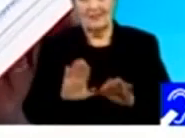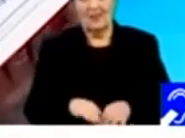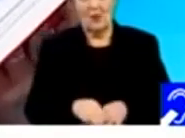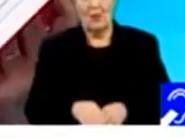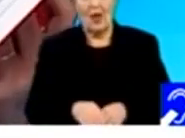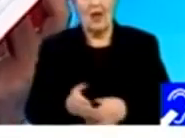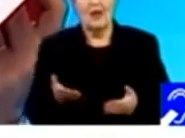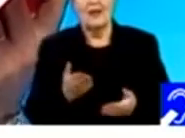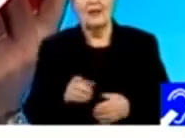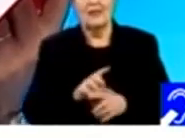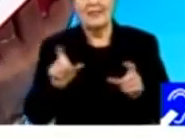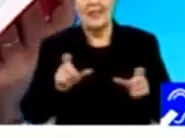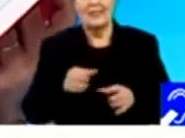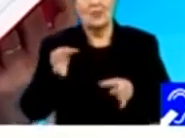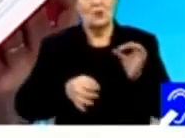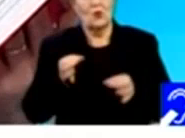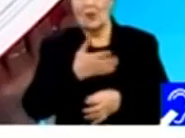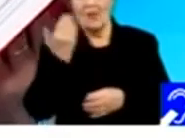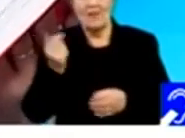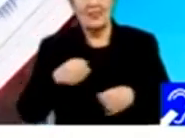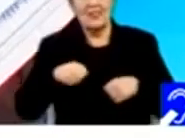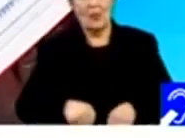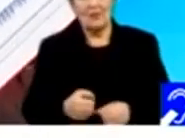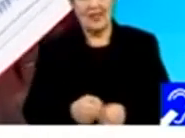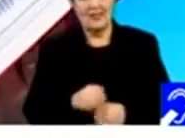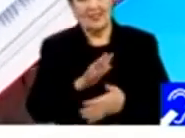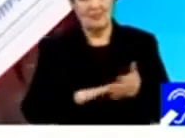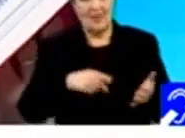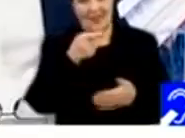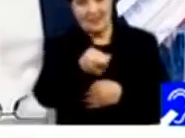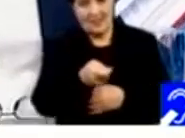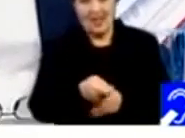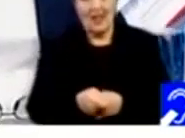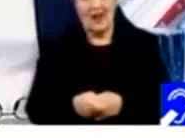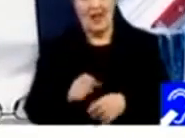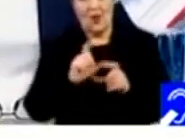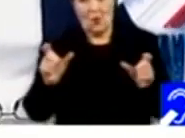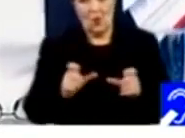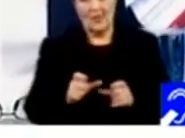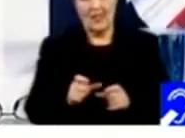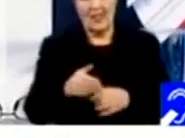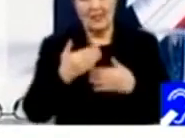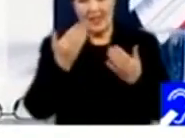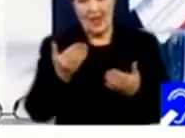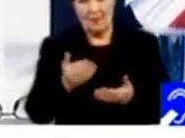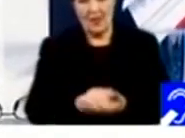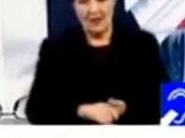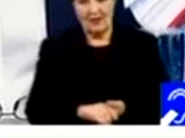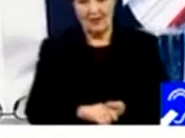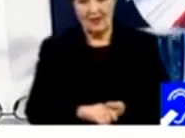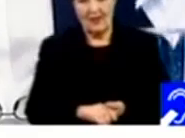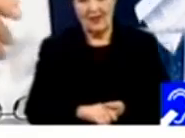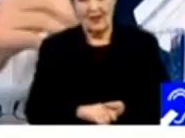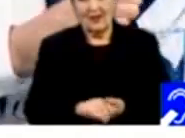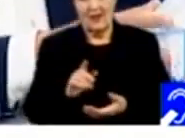se spune în instanța de judecată că nu aveți dreptate și dumneavoastră știți ce faceți? Mergeți mai departe în instanța de judecată la Curtea de Apel și la Curtea de Apel unul Bârcă, despre